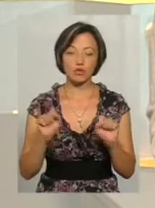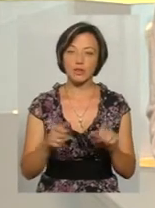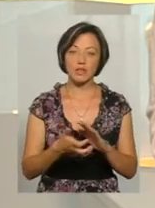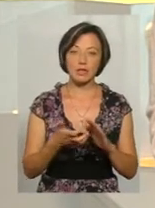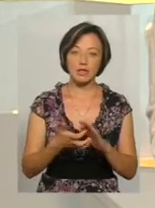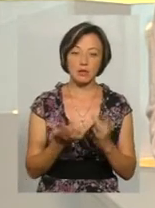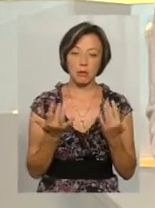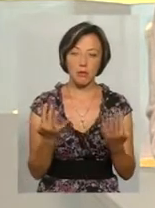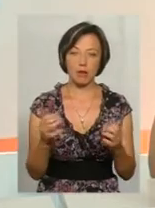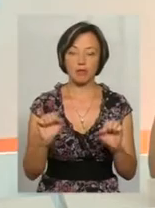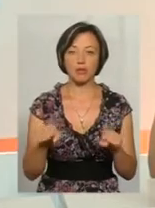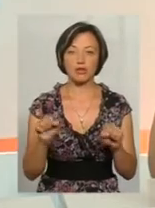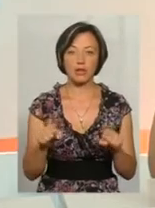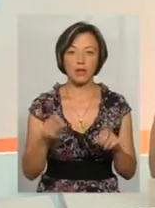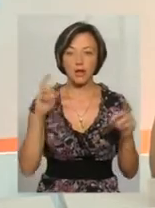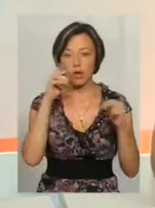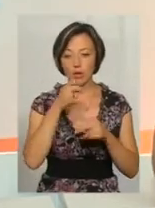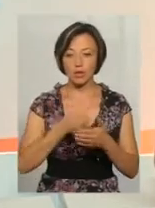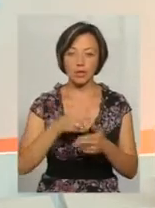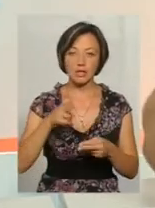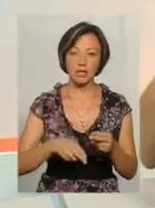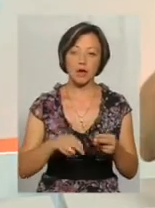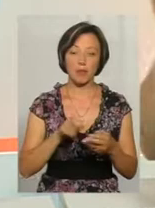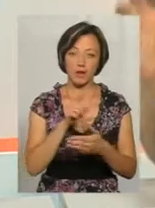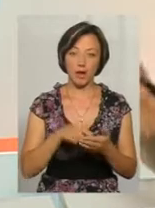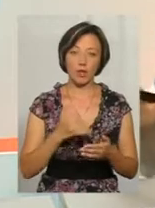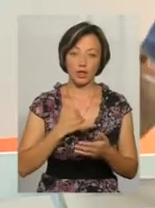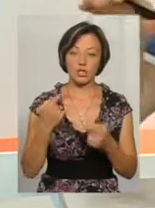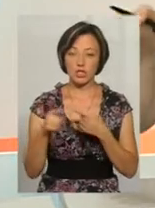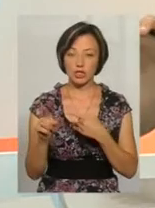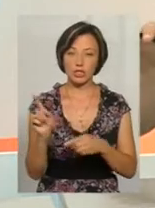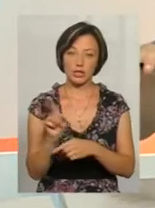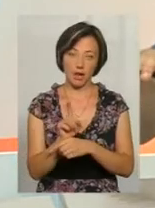їх набрали, можливо, некоректно до кінця сформовано. А так, в нас є ще інше,